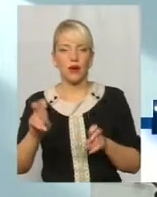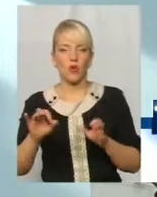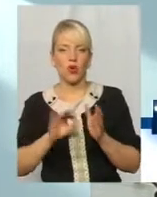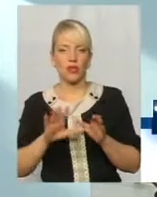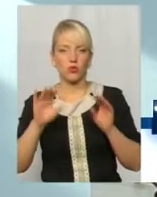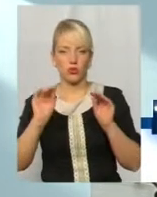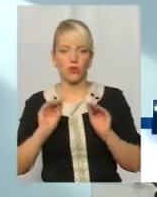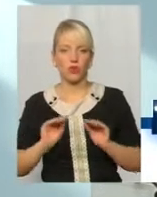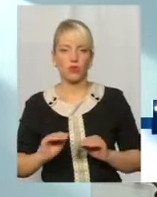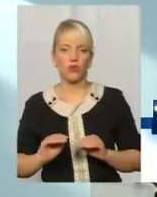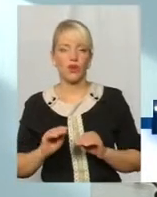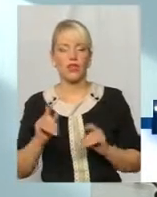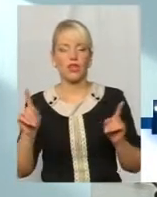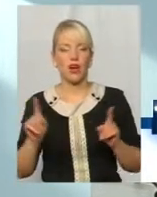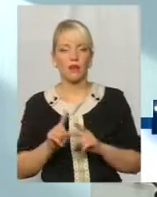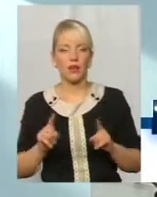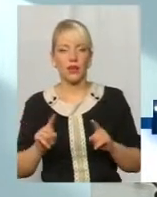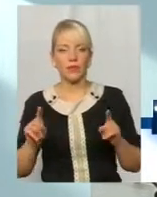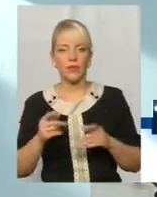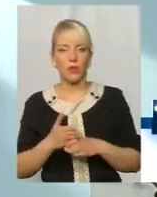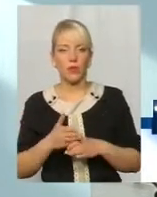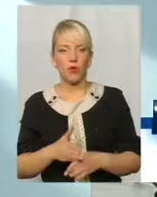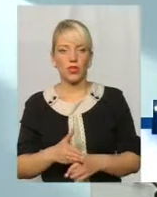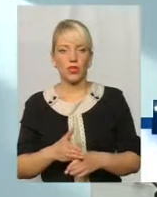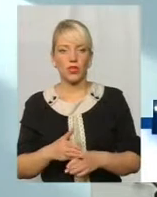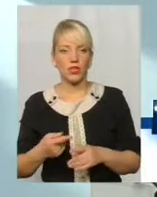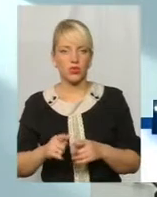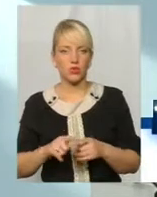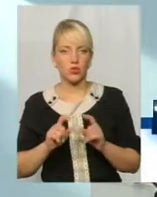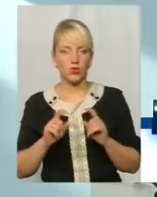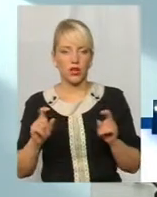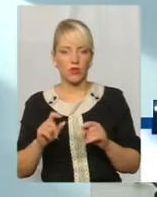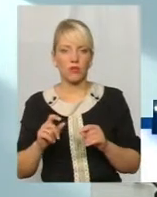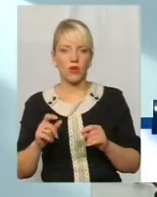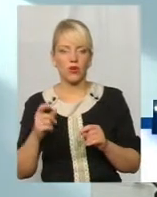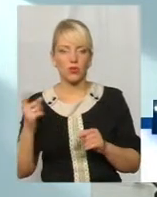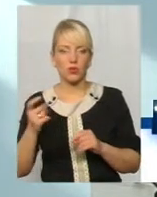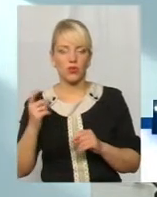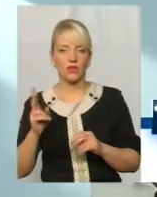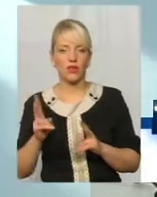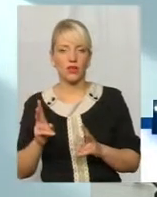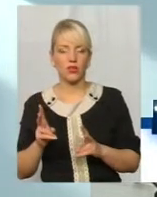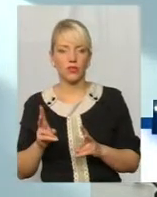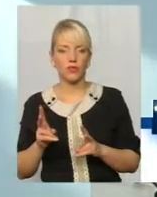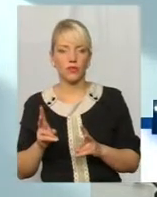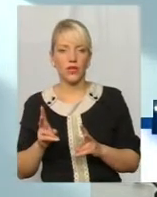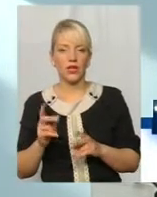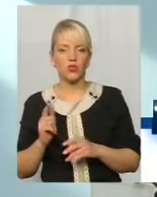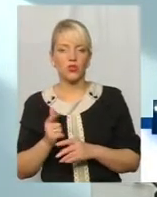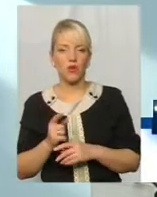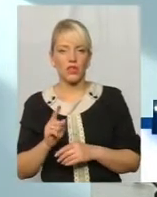електронного декларування, аби допомогти тим суб'єктам декларуванням, які, знову ж